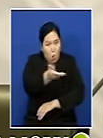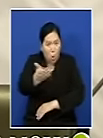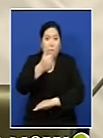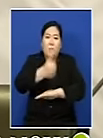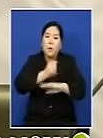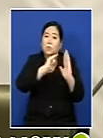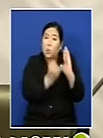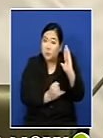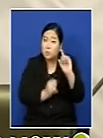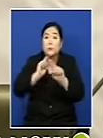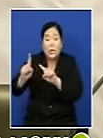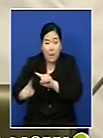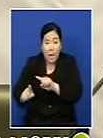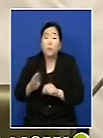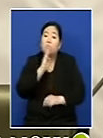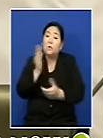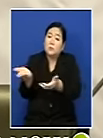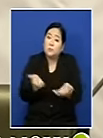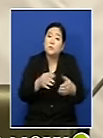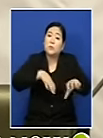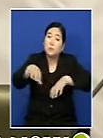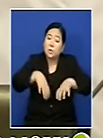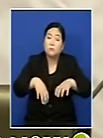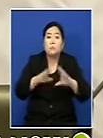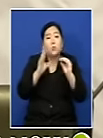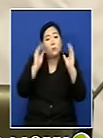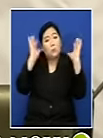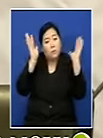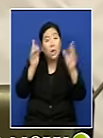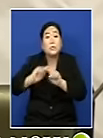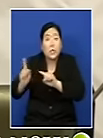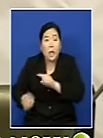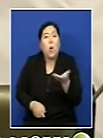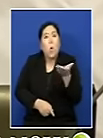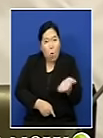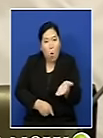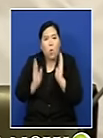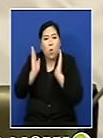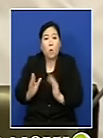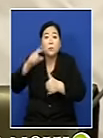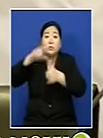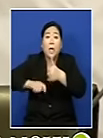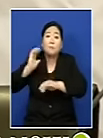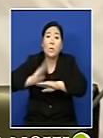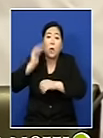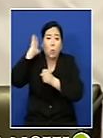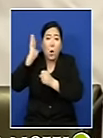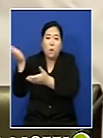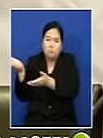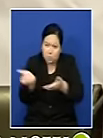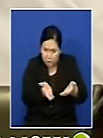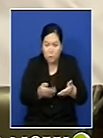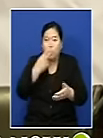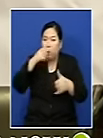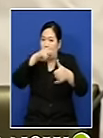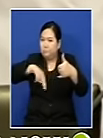ทีเน้นนะคะการเชิญวิทยากรให้จังหวัดประสานงานอย่างใกล้ชิดกับกกต.ประจำจังหวัดมีการพิจารณาวิทยากรที่แสดงความคิ